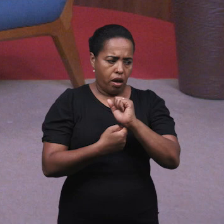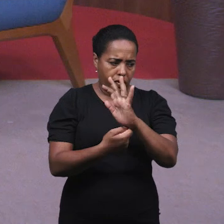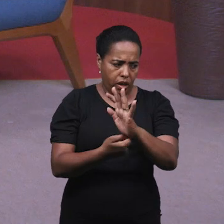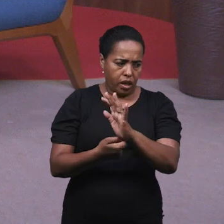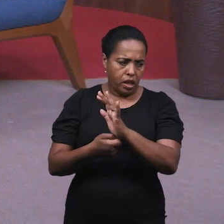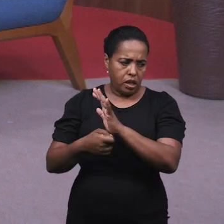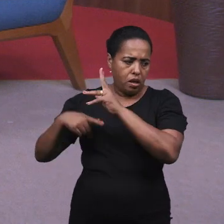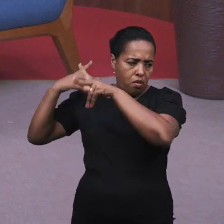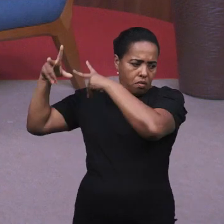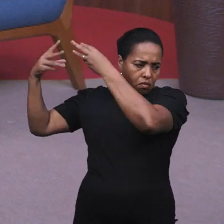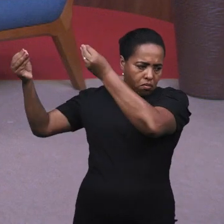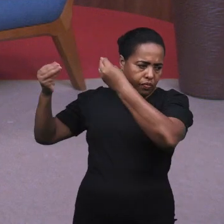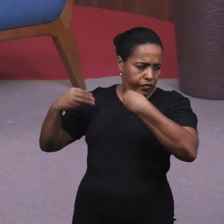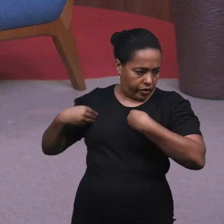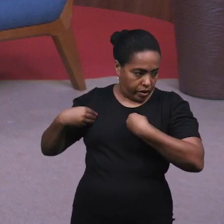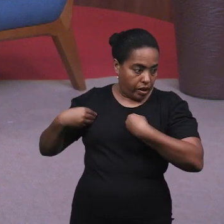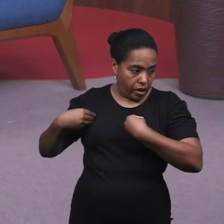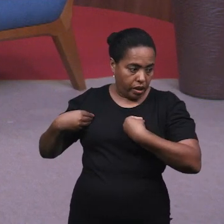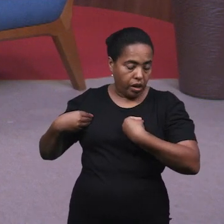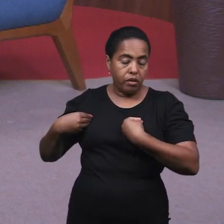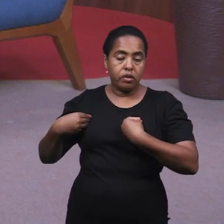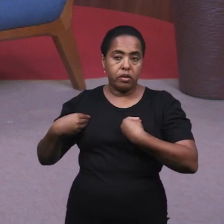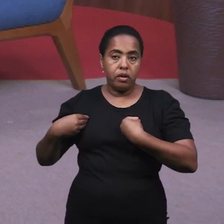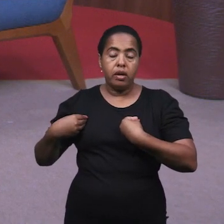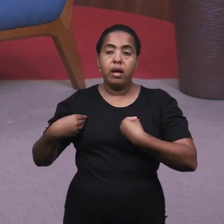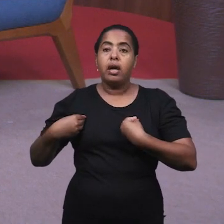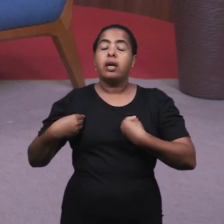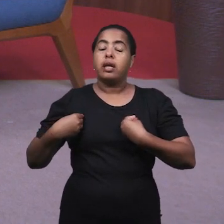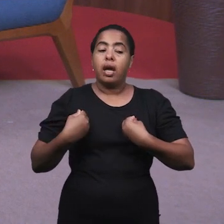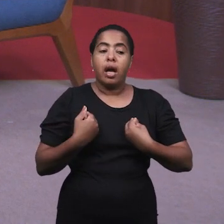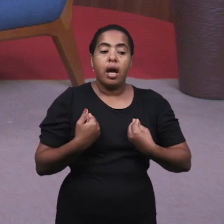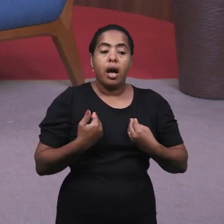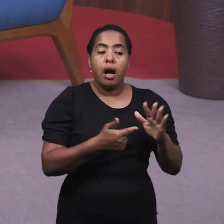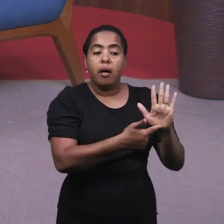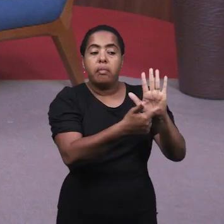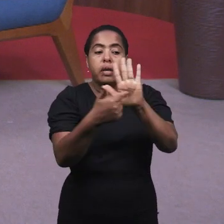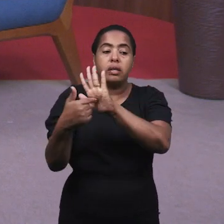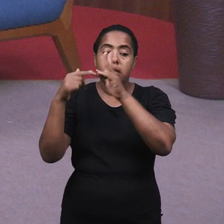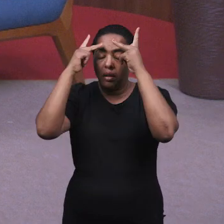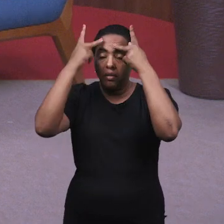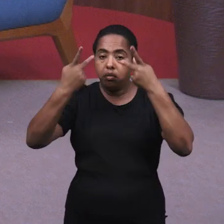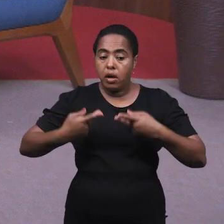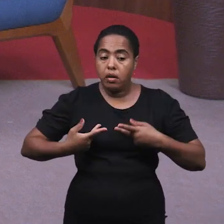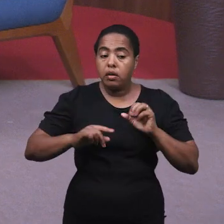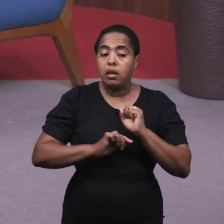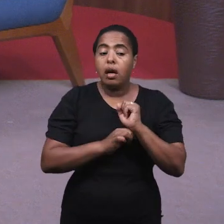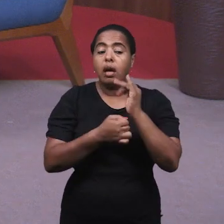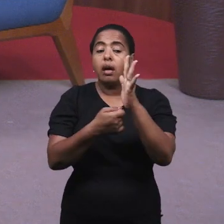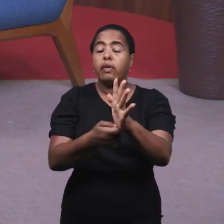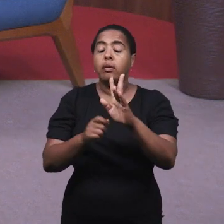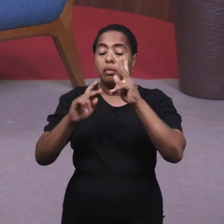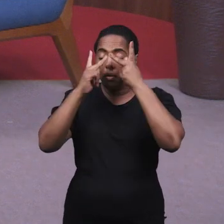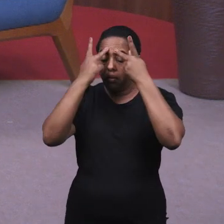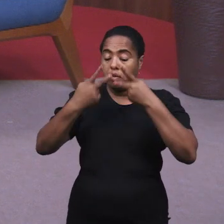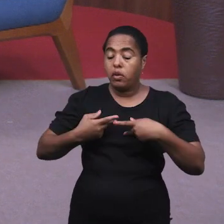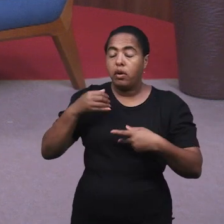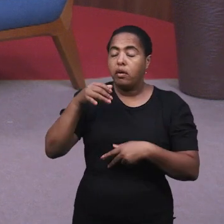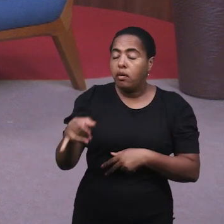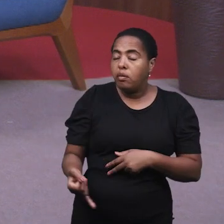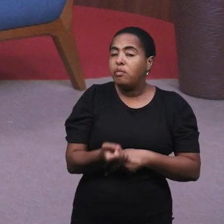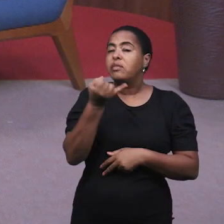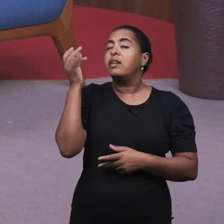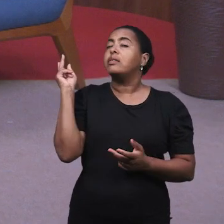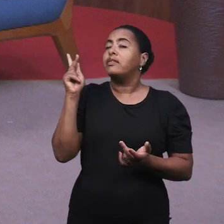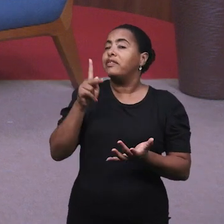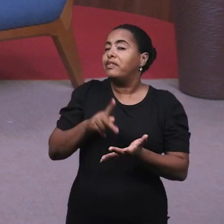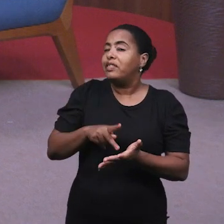Dieu, qui est présenté à l'homme, est révélé à l'homme, afin que l'homme puisse avoir donc l'opportunité réelle de vivre